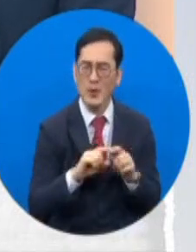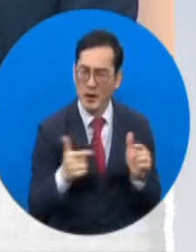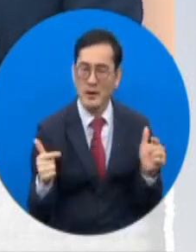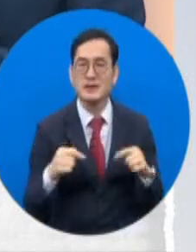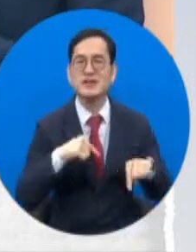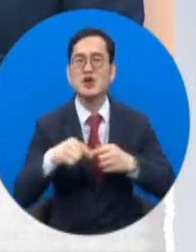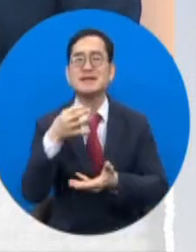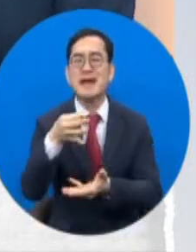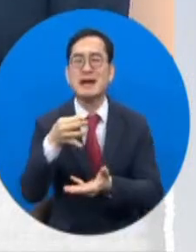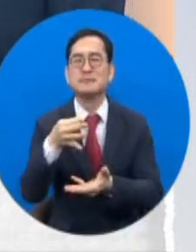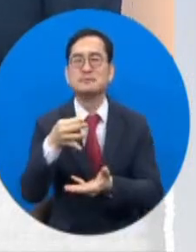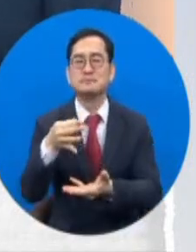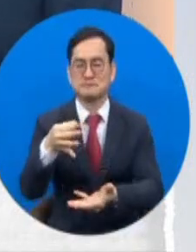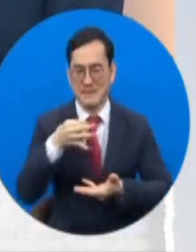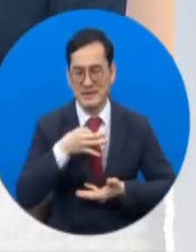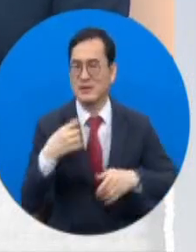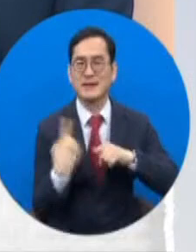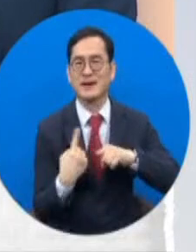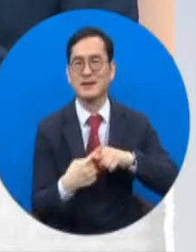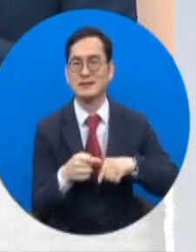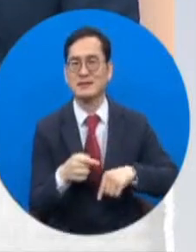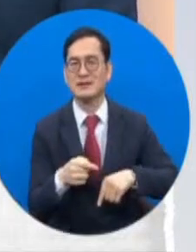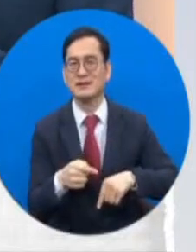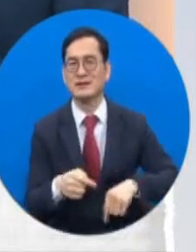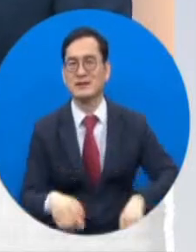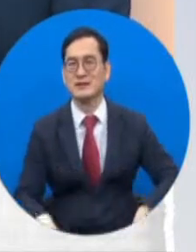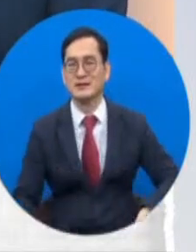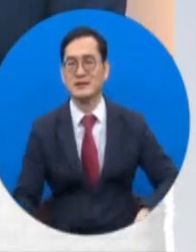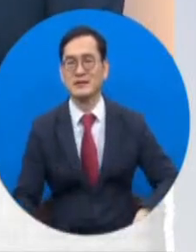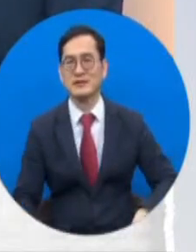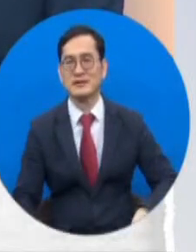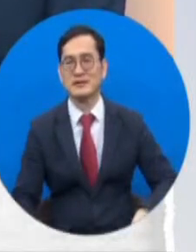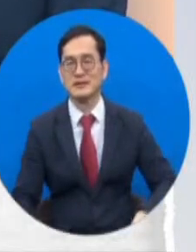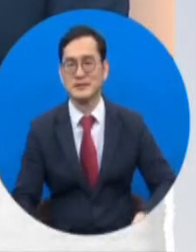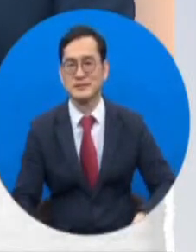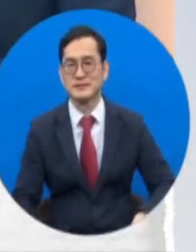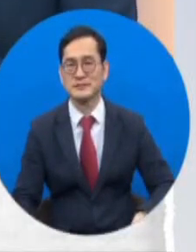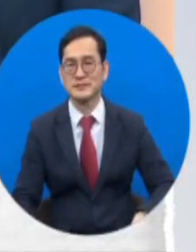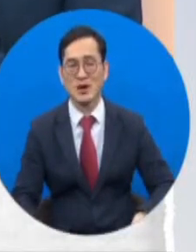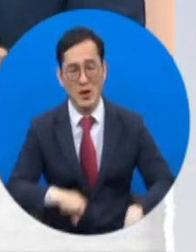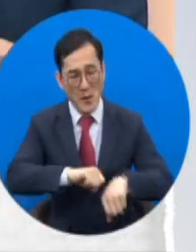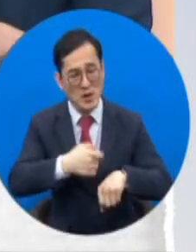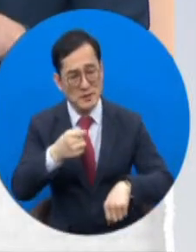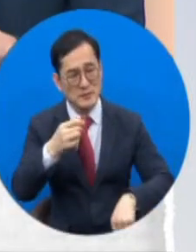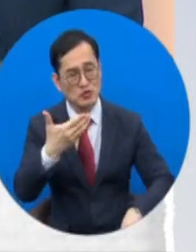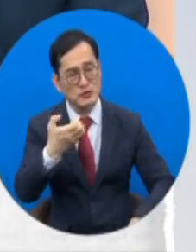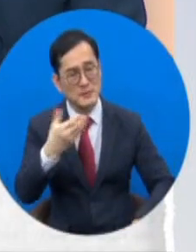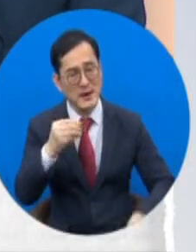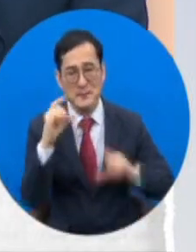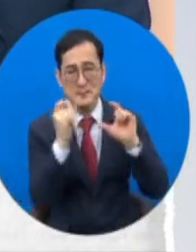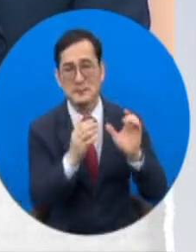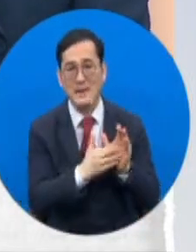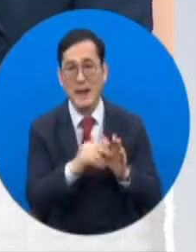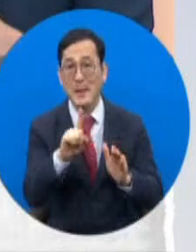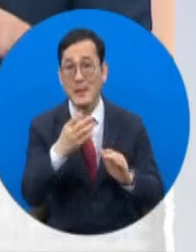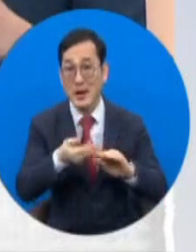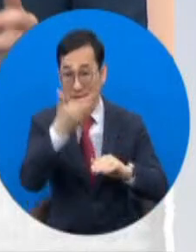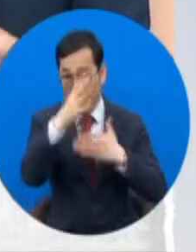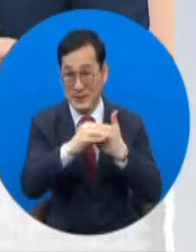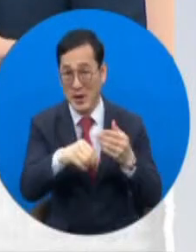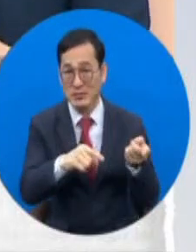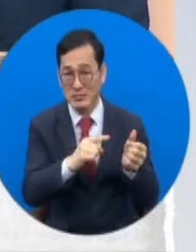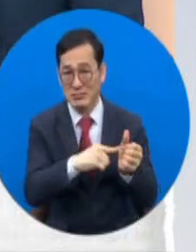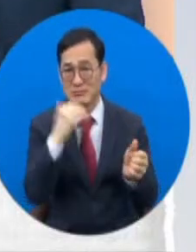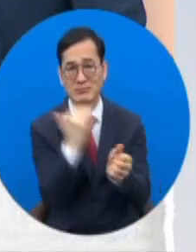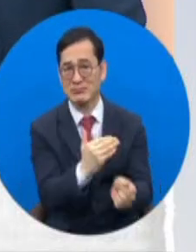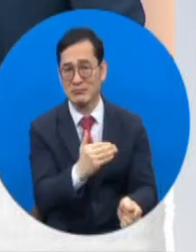위반으로 90만 원 벌금형을 받았거든요. 다행히 100만 원이 안 돼서 그냥 직은 유지할 수가 있었지만 하여튼 그런